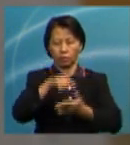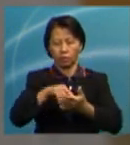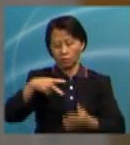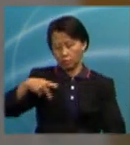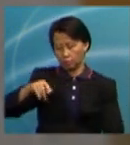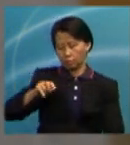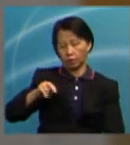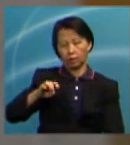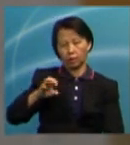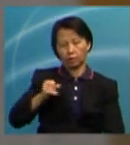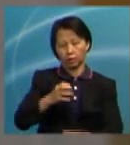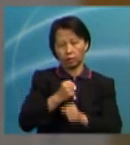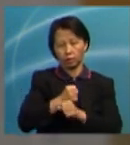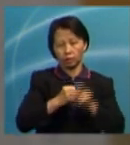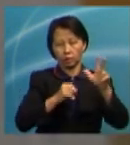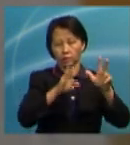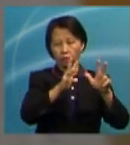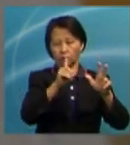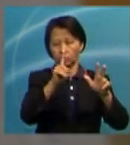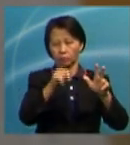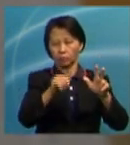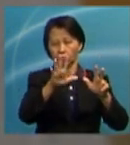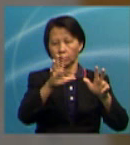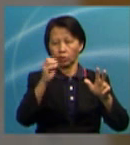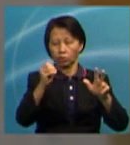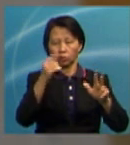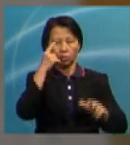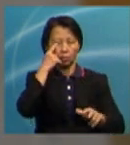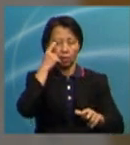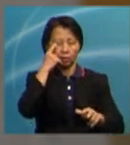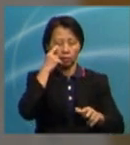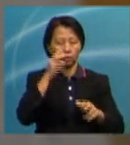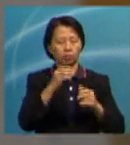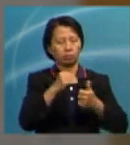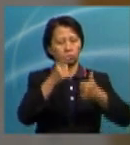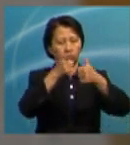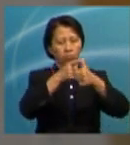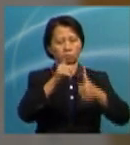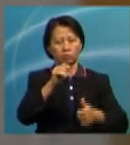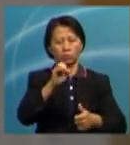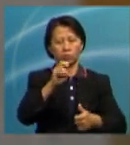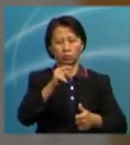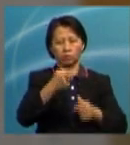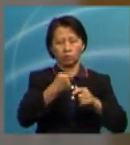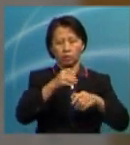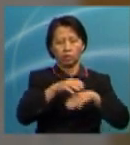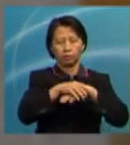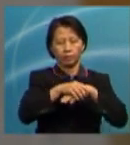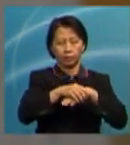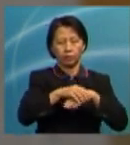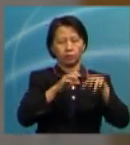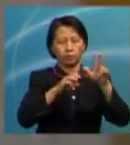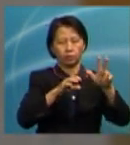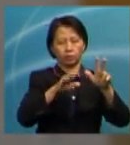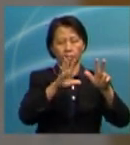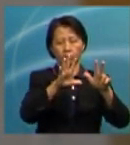mengumpul 368 per50 mata mengatasi tonia dari Britain